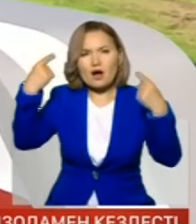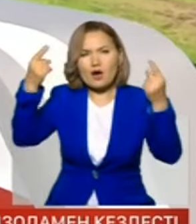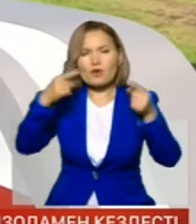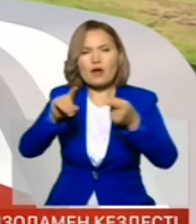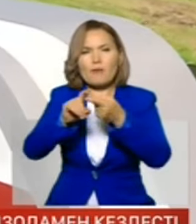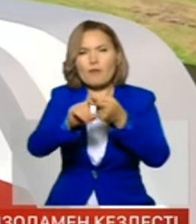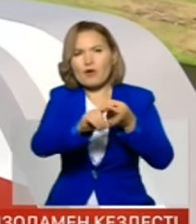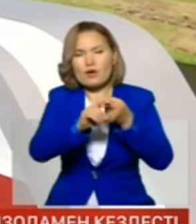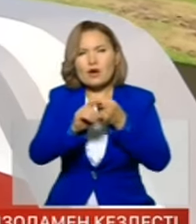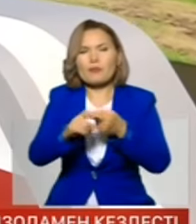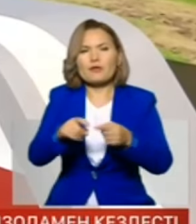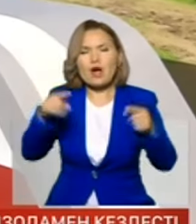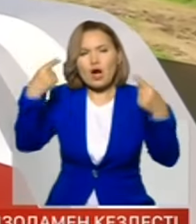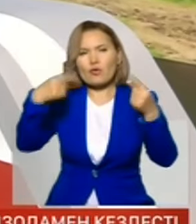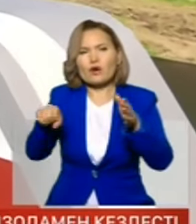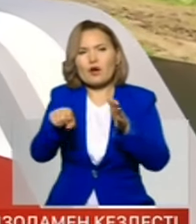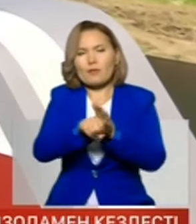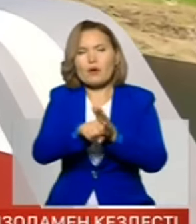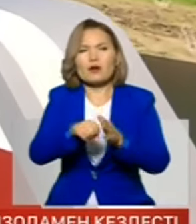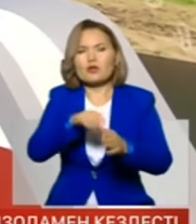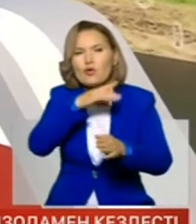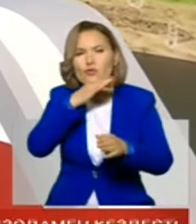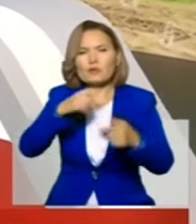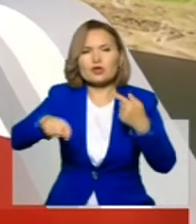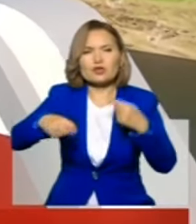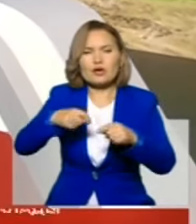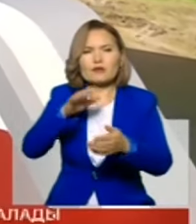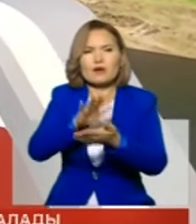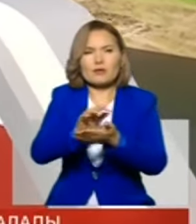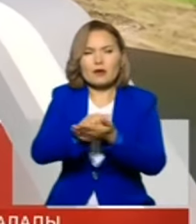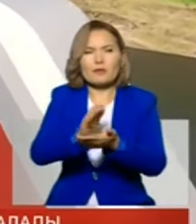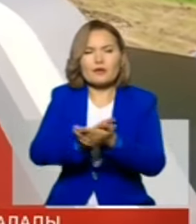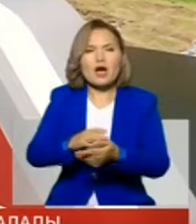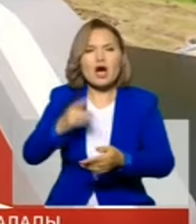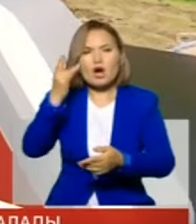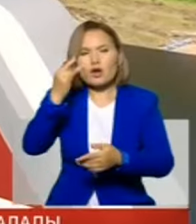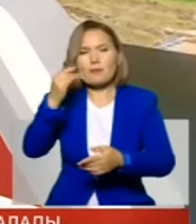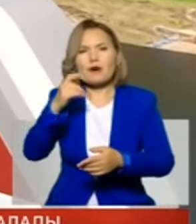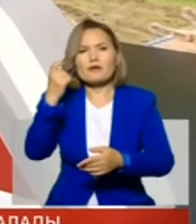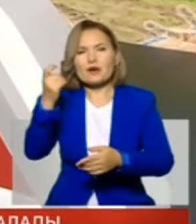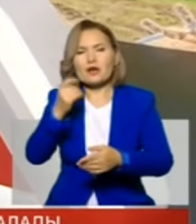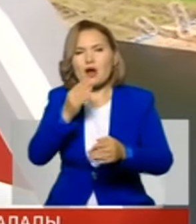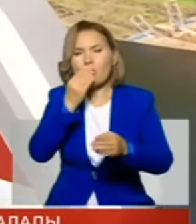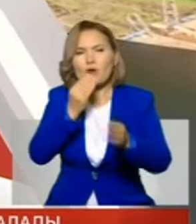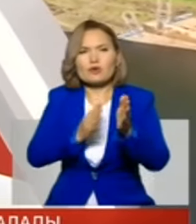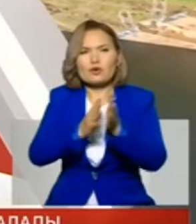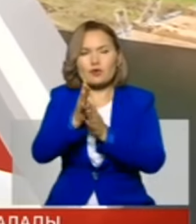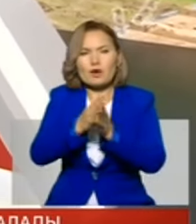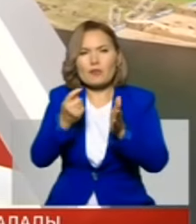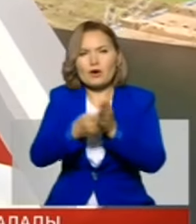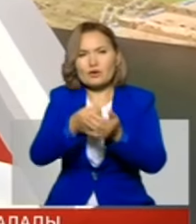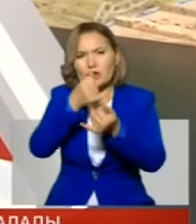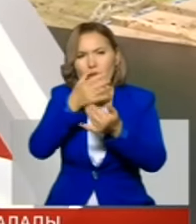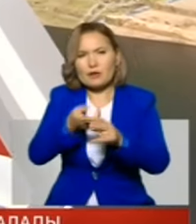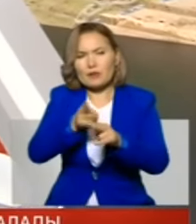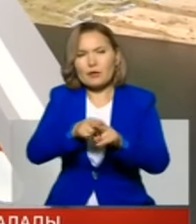қауіпсіз болғанмен шаруаларды әбден шығынға батырды. Румынияда фермерлер малға жем шөп тауып бер алмай дал